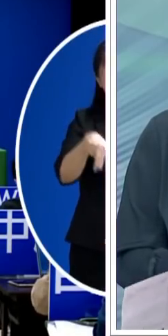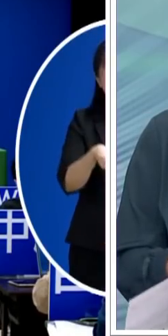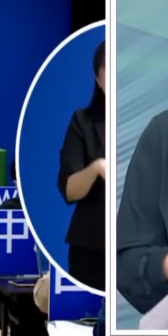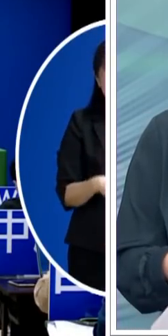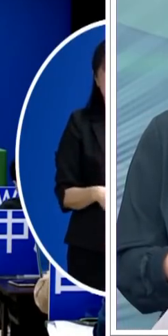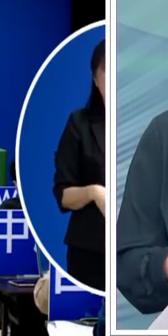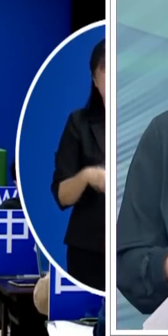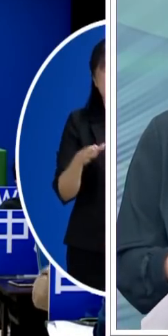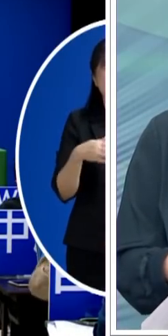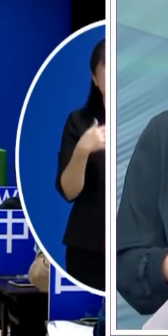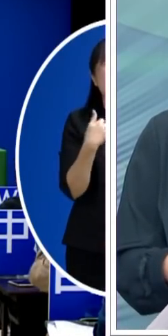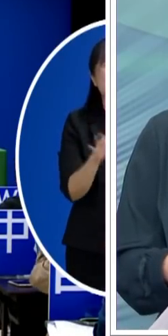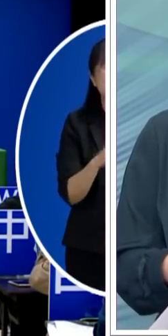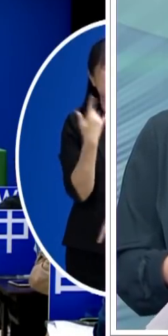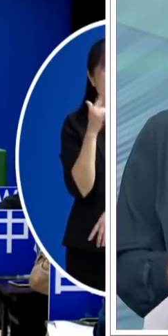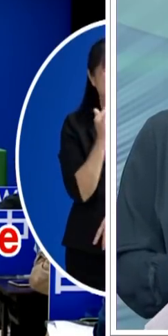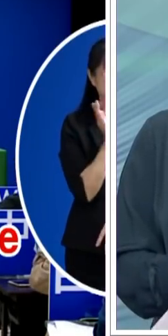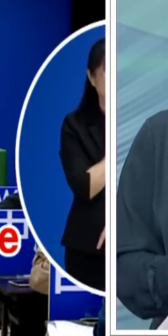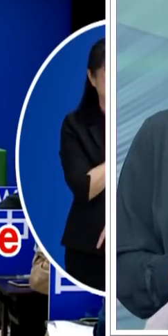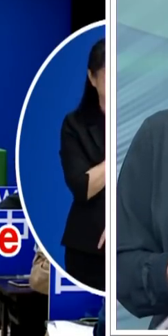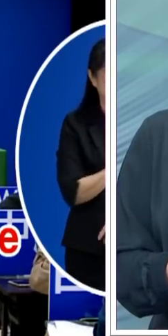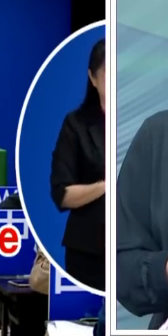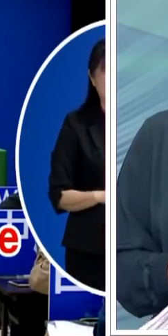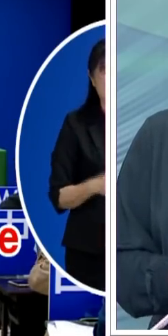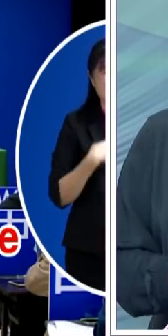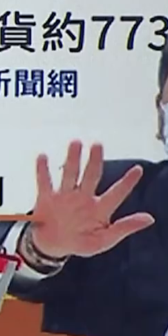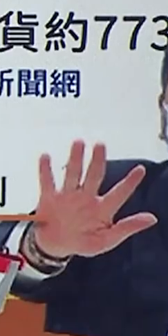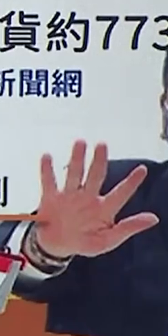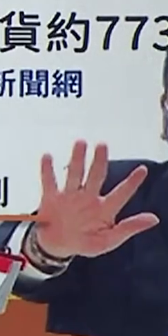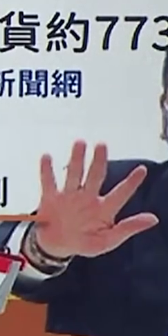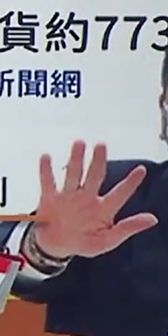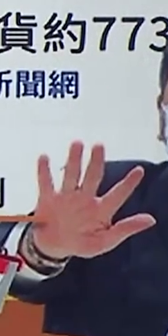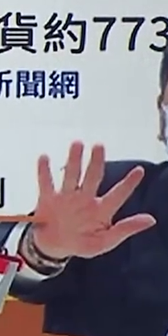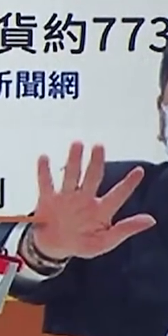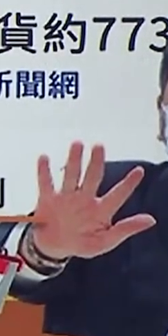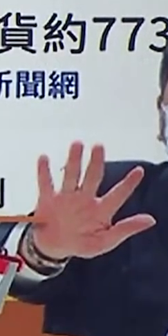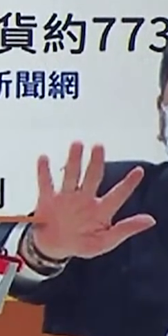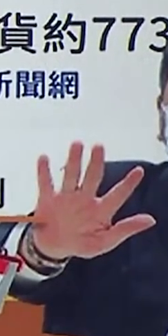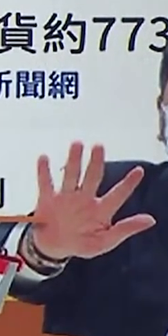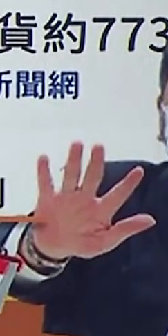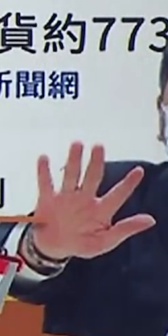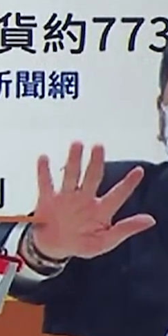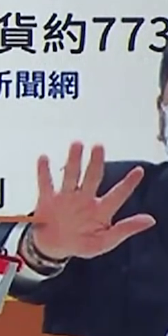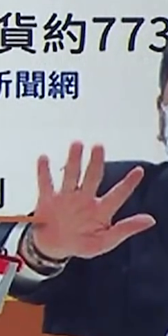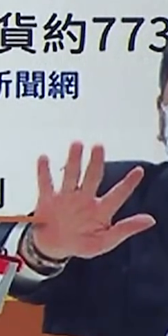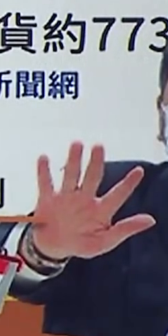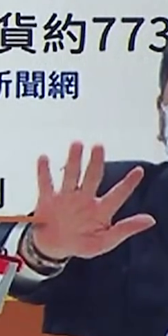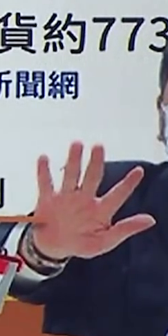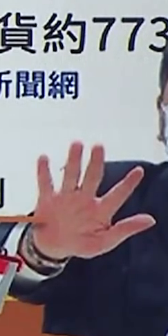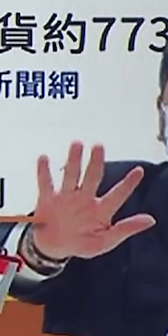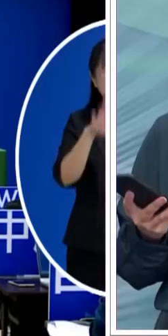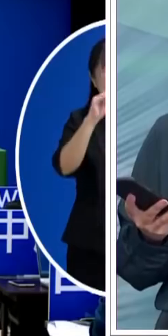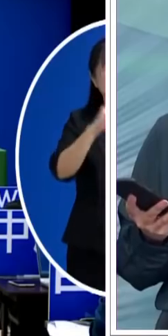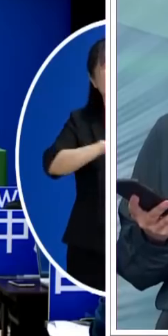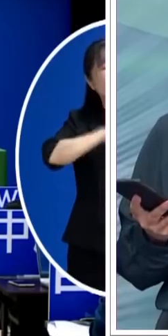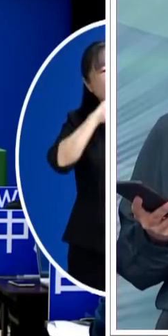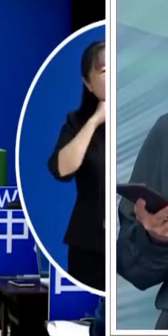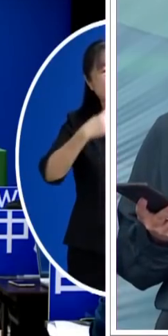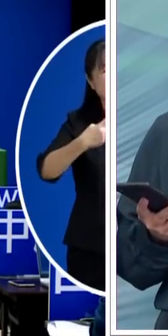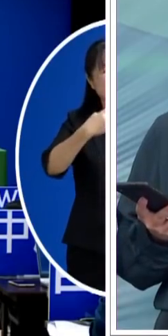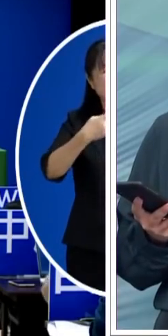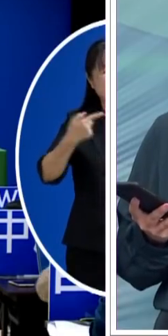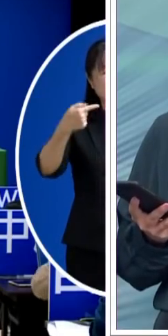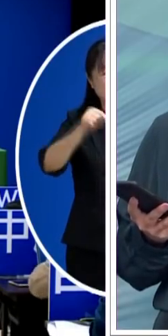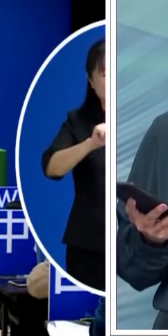的恐慌状态，然后你才不得不去打高端嘛。这个我们都知道嘛。 对。 那结果。你去想一想，如果